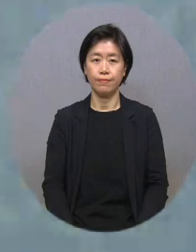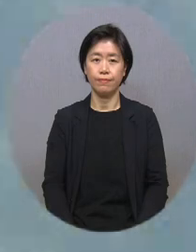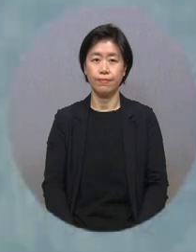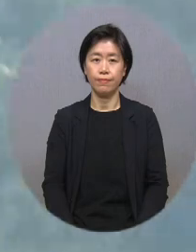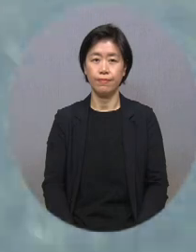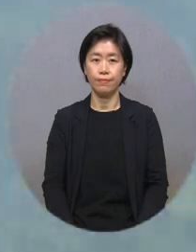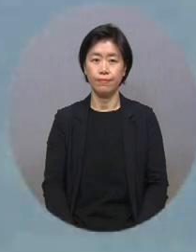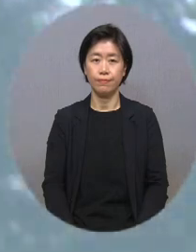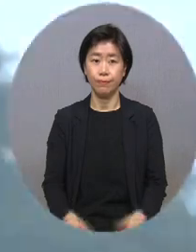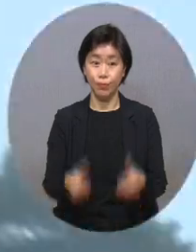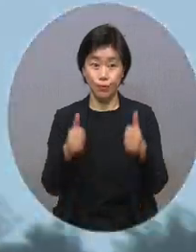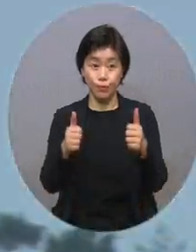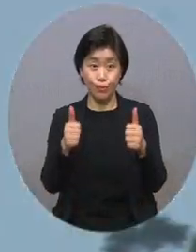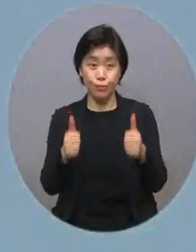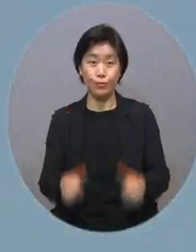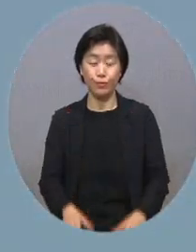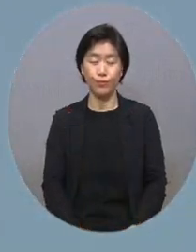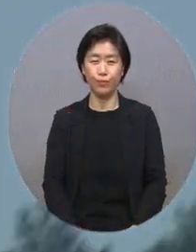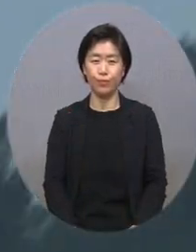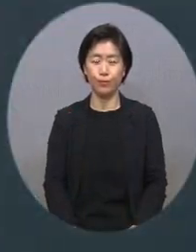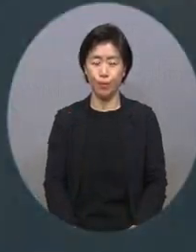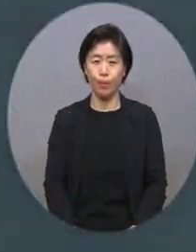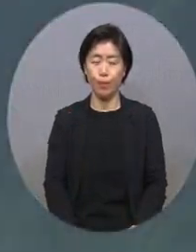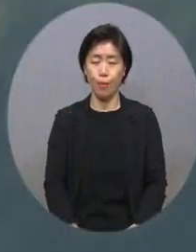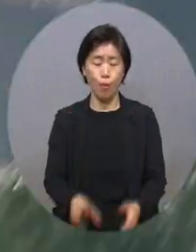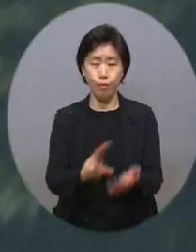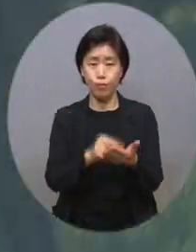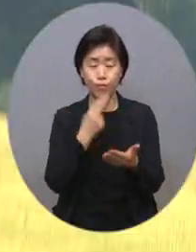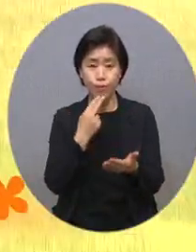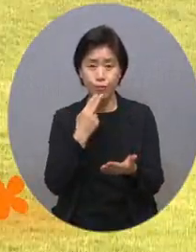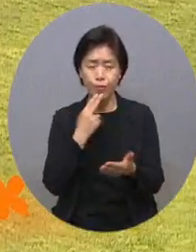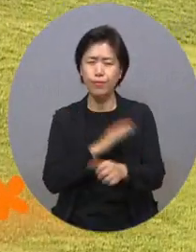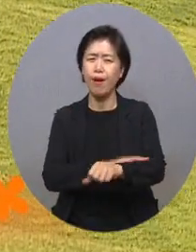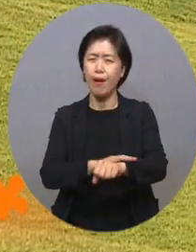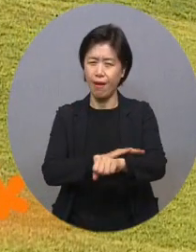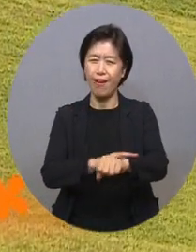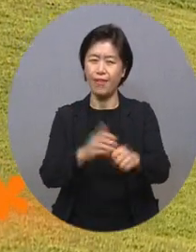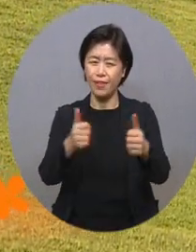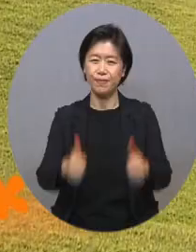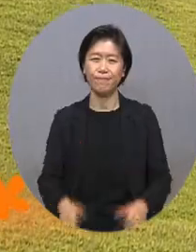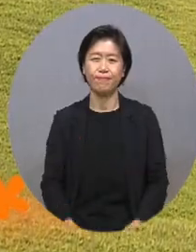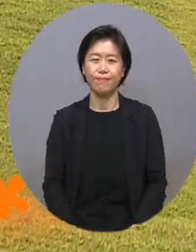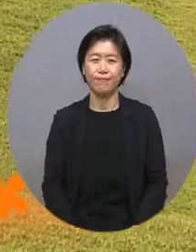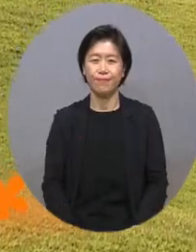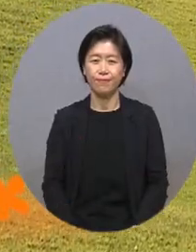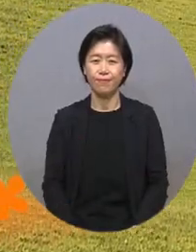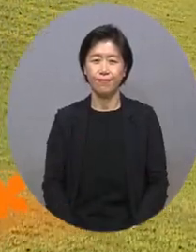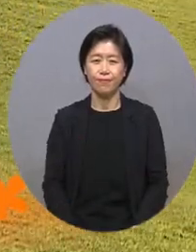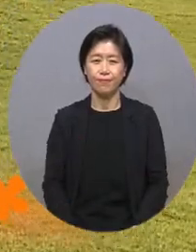샤! 아 살짝 밀리지만 전혀 상관없습니다.